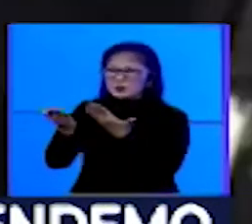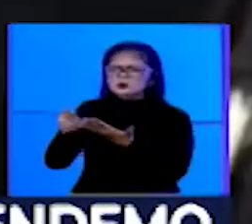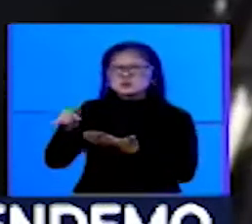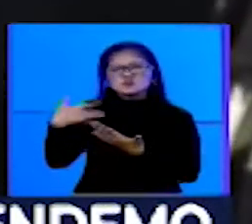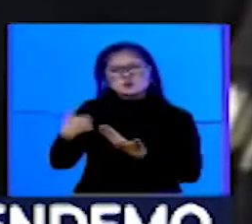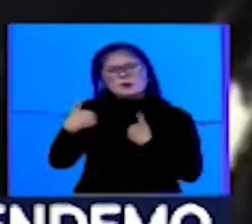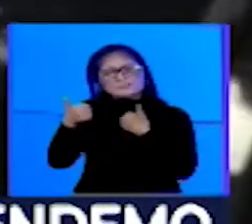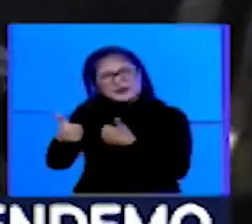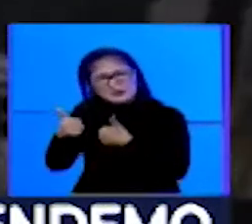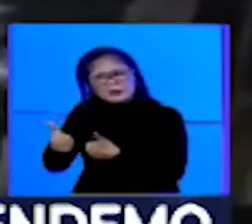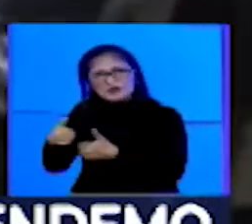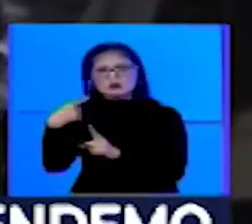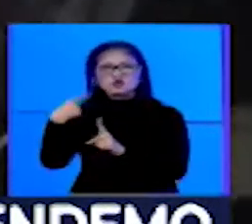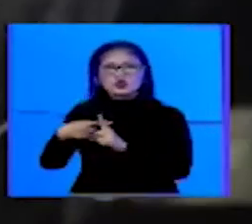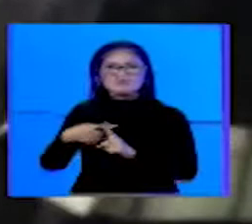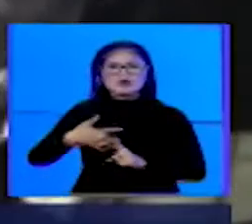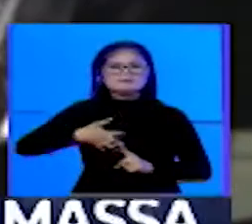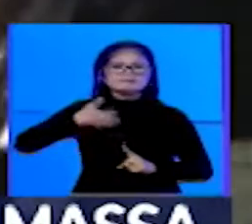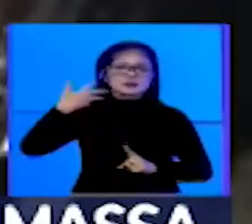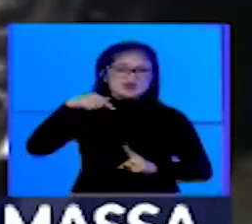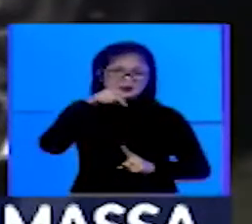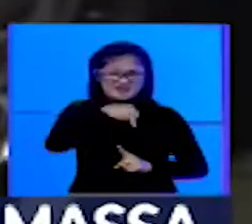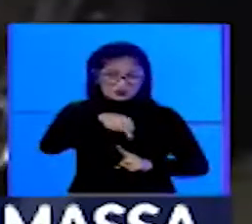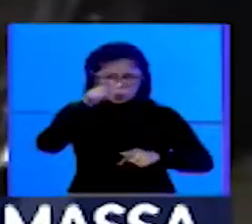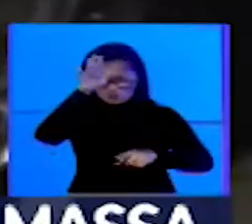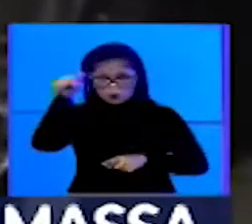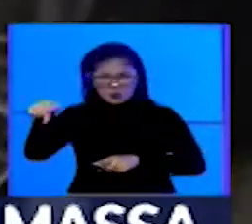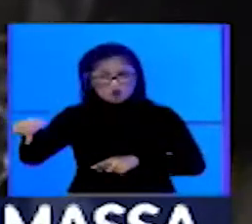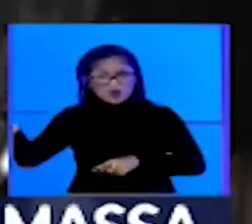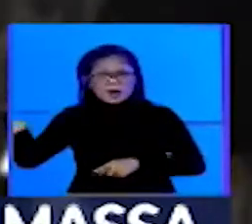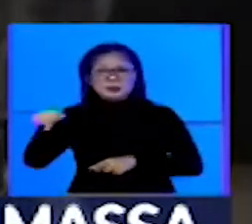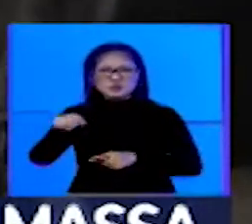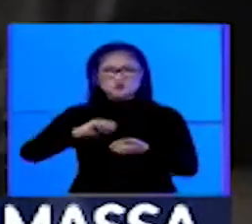Kemarahan Risma bertambah setelah diketahui sebagian besar pengunjuk rasa bukanlah warga Surabaya.